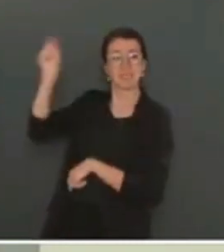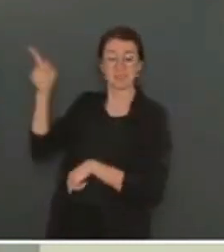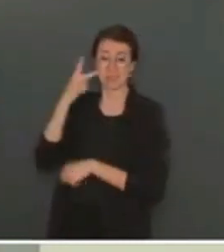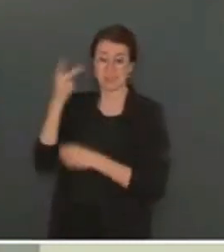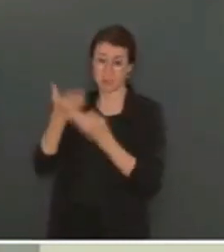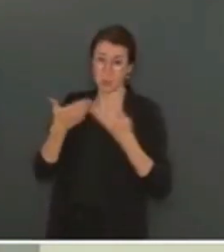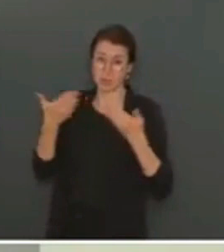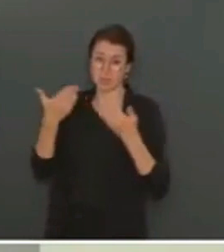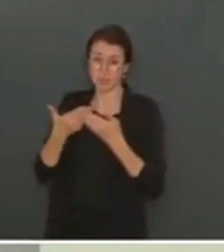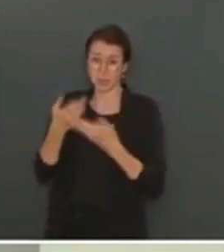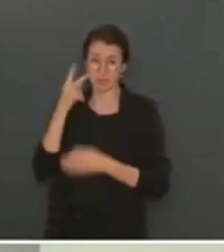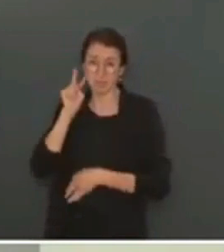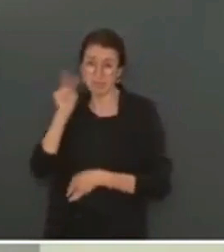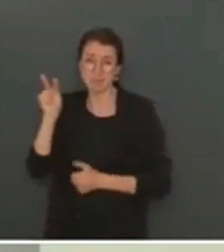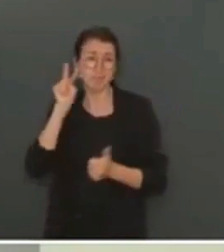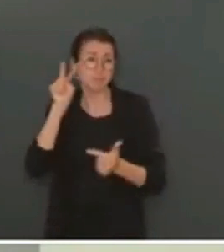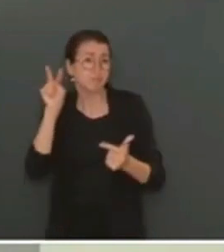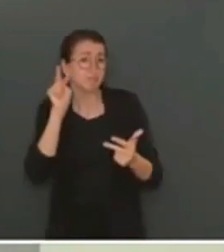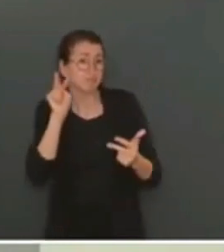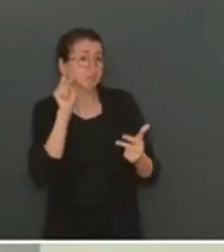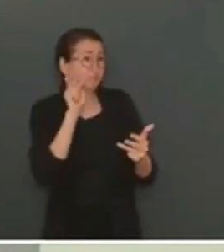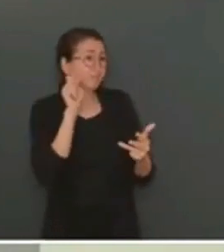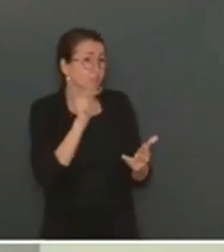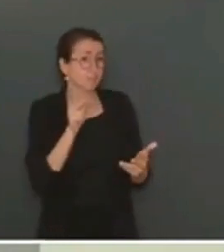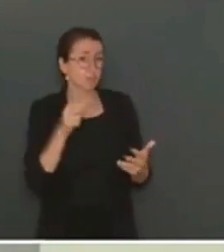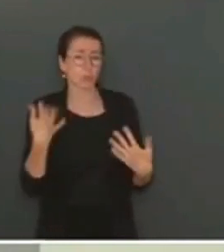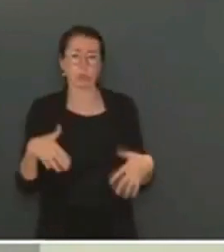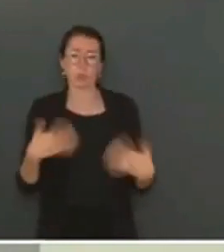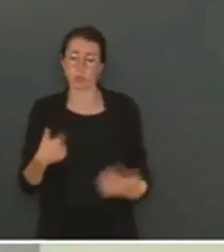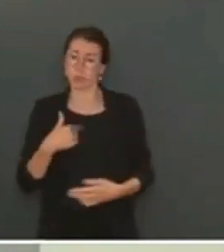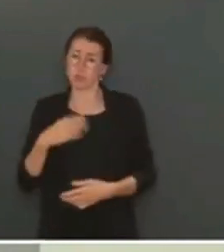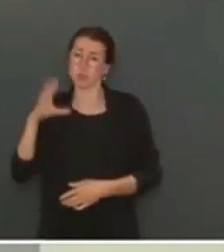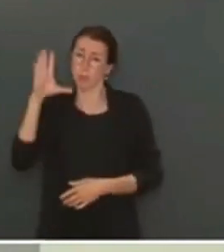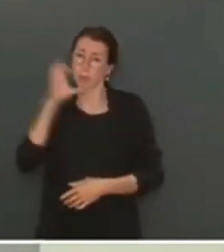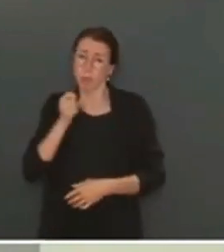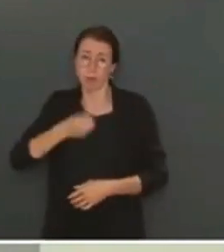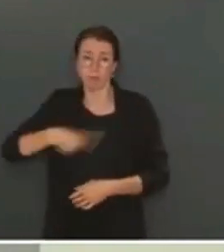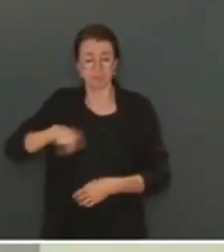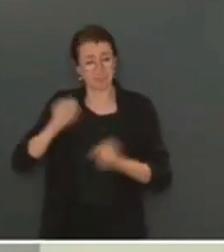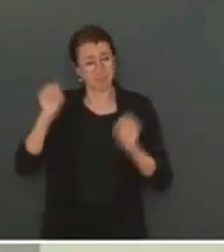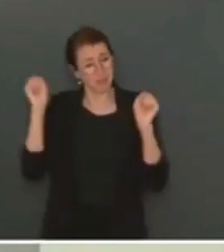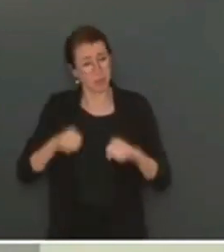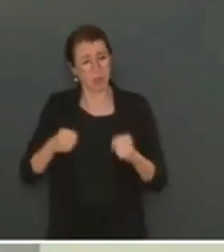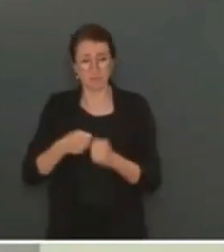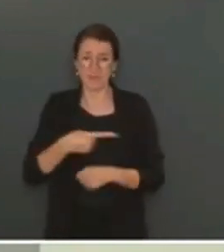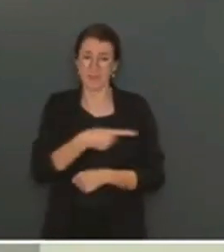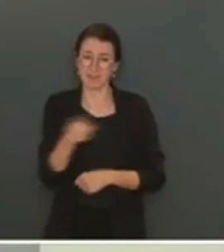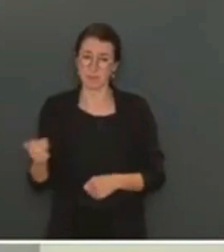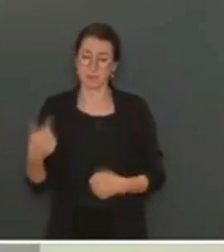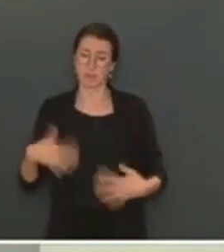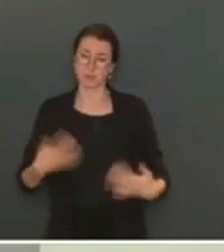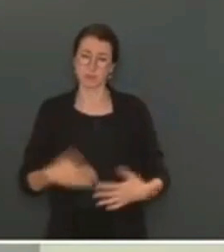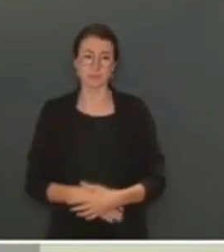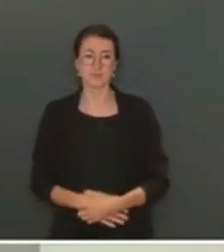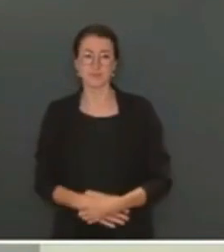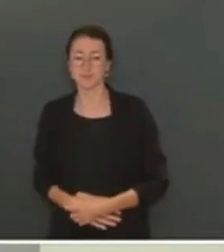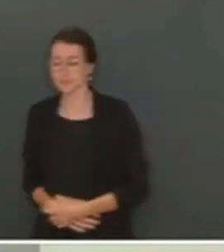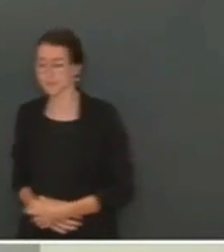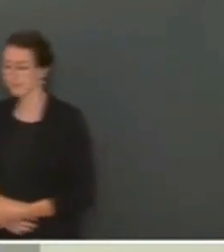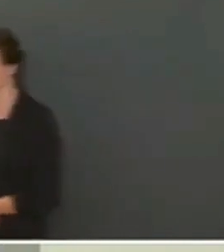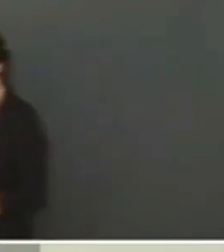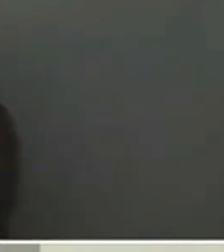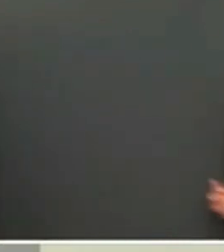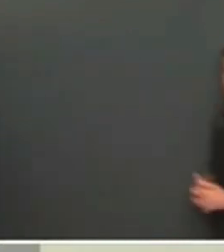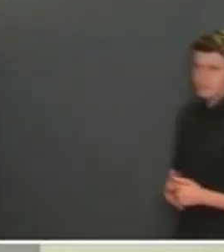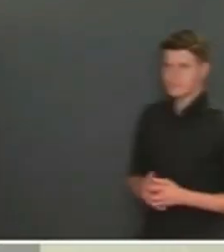entendons, mais en plus nous les partageons. Nous allons continuer à